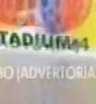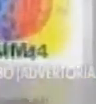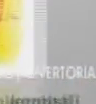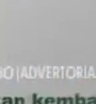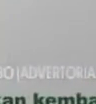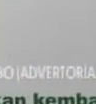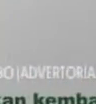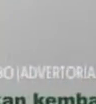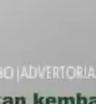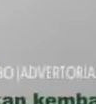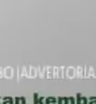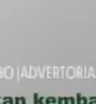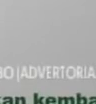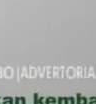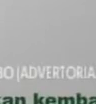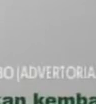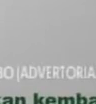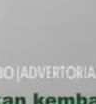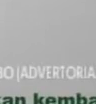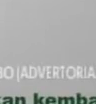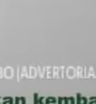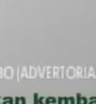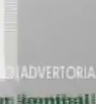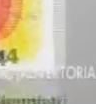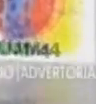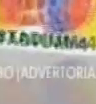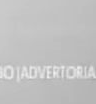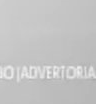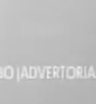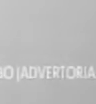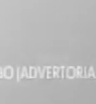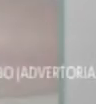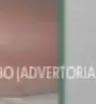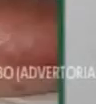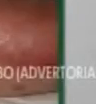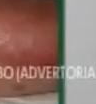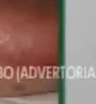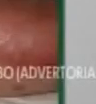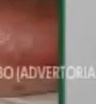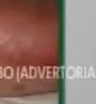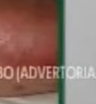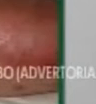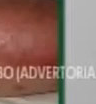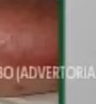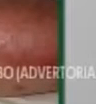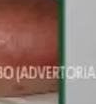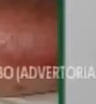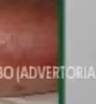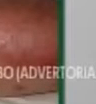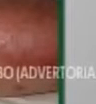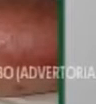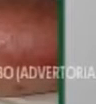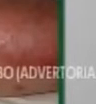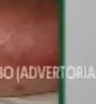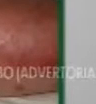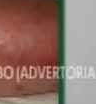dan terakhir Ambeien Stadium 4. Dengan berobat ke enggal dangan, ambeien Anda akan terobati. Pengobatan alternatif enggal dangan